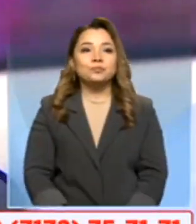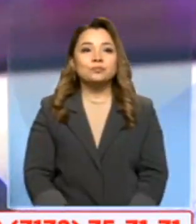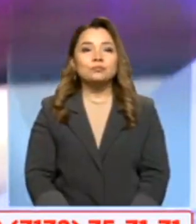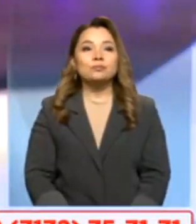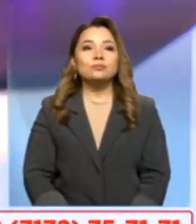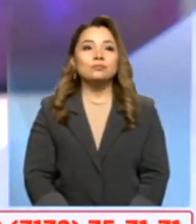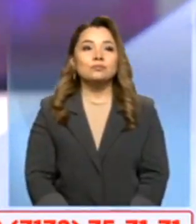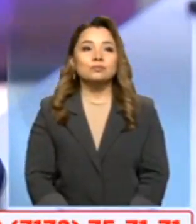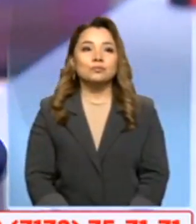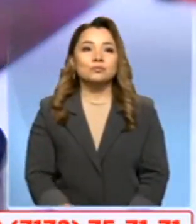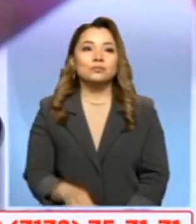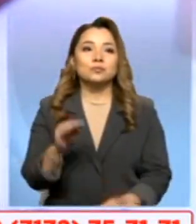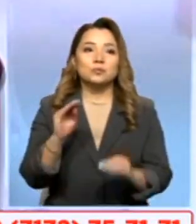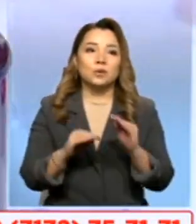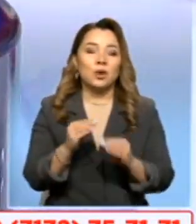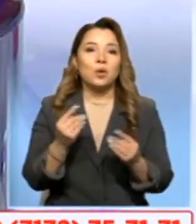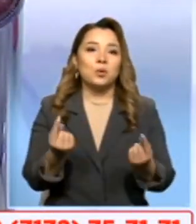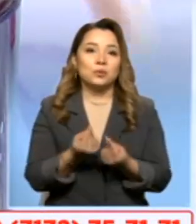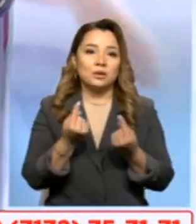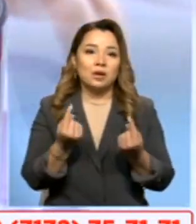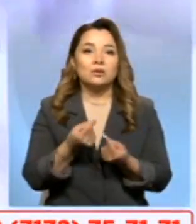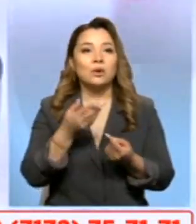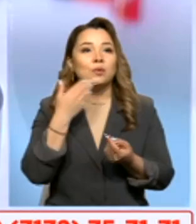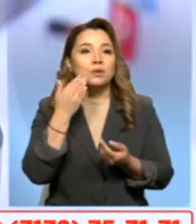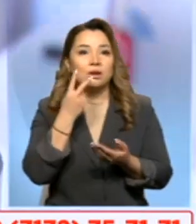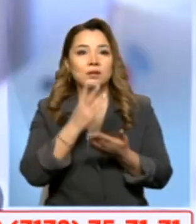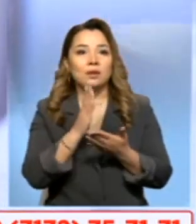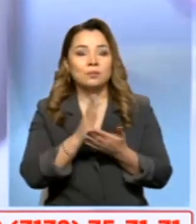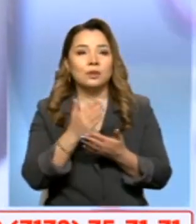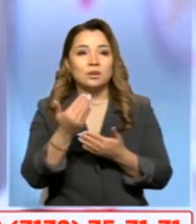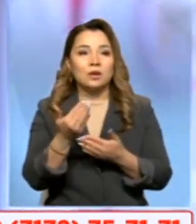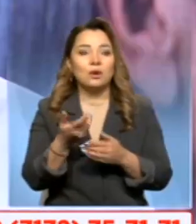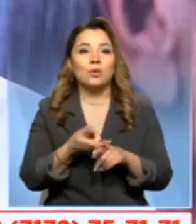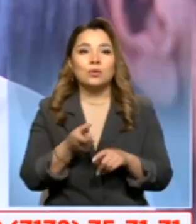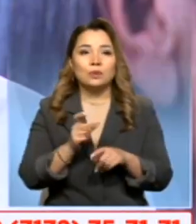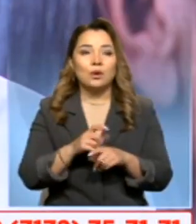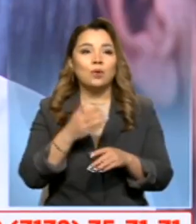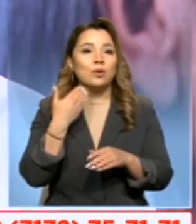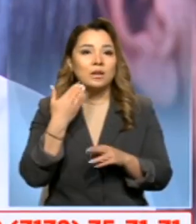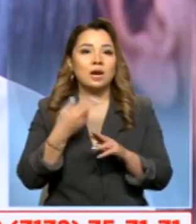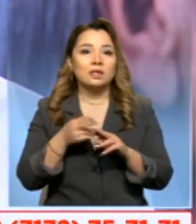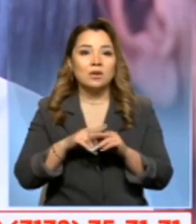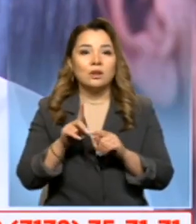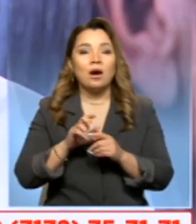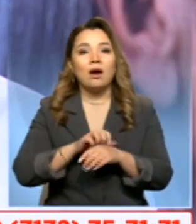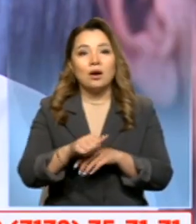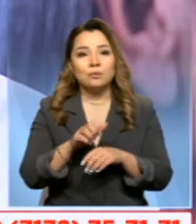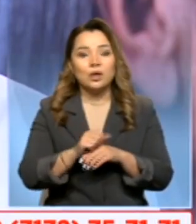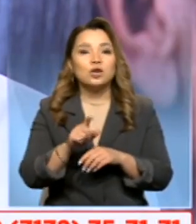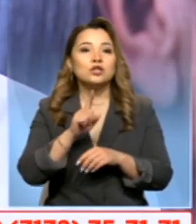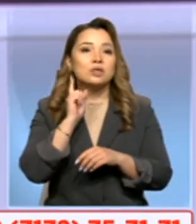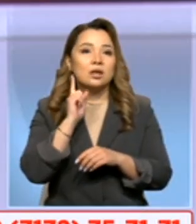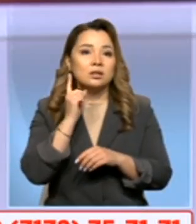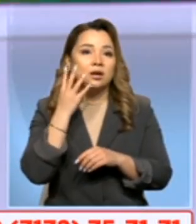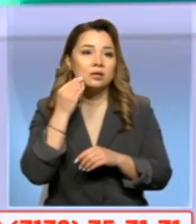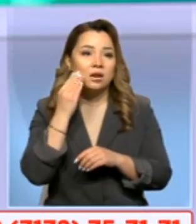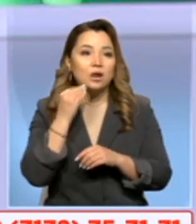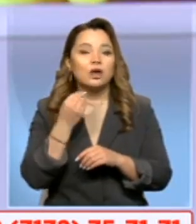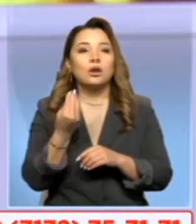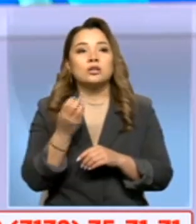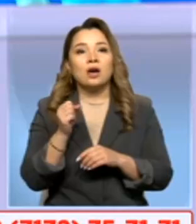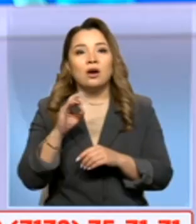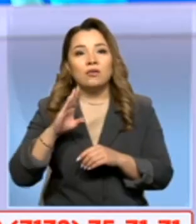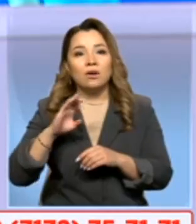Жақсылап. Ингредиенттер оңай екен. Ингредиенттері өте оңай. Шавель, апельсин, көгалма. Және жалбыз.